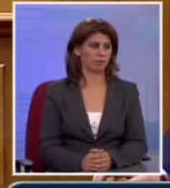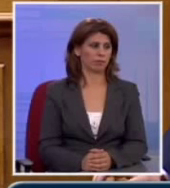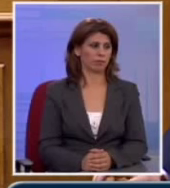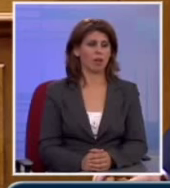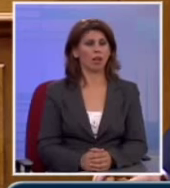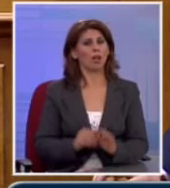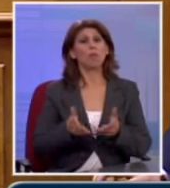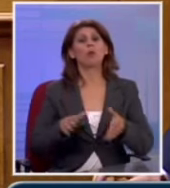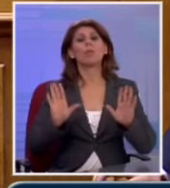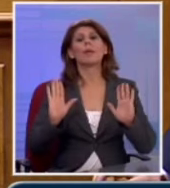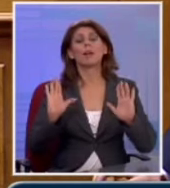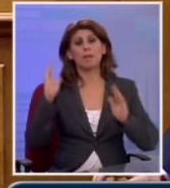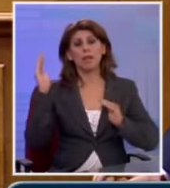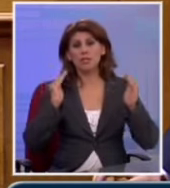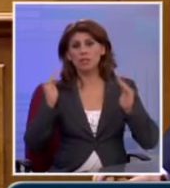Μπορούμε να μην το αφισβητήσουμε?